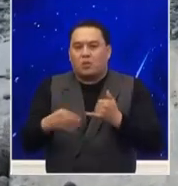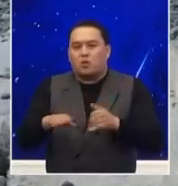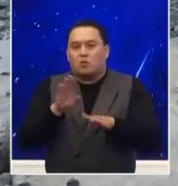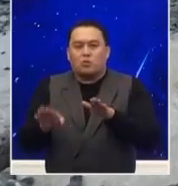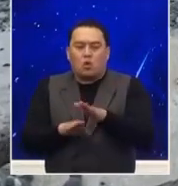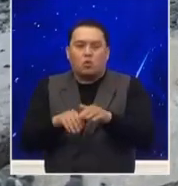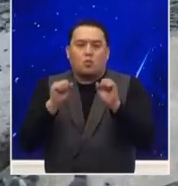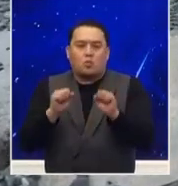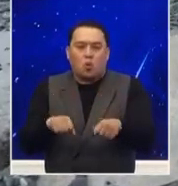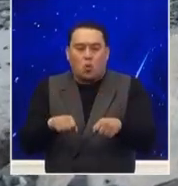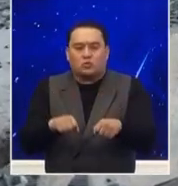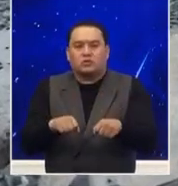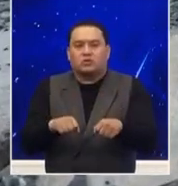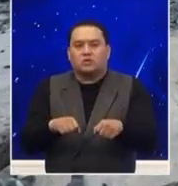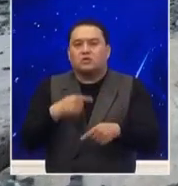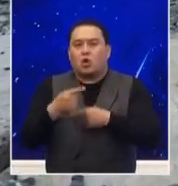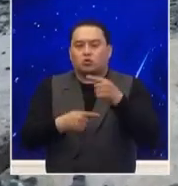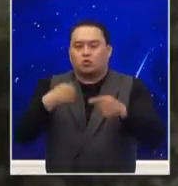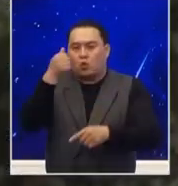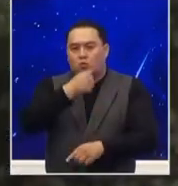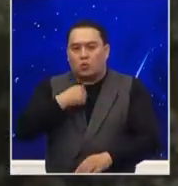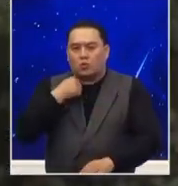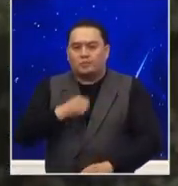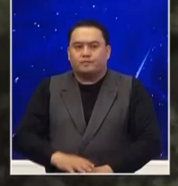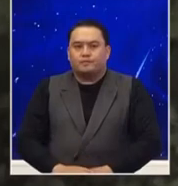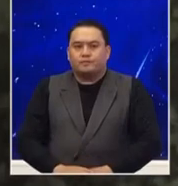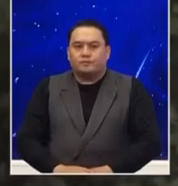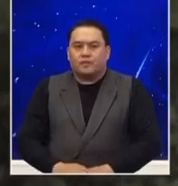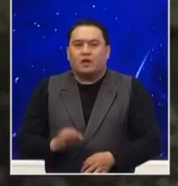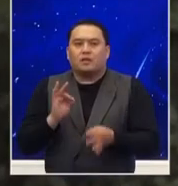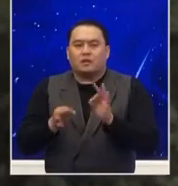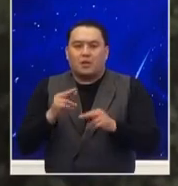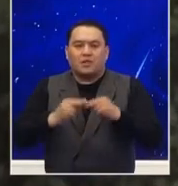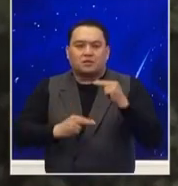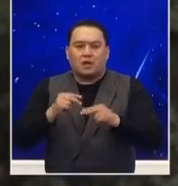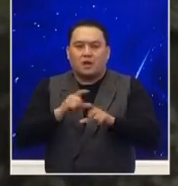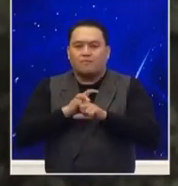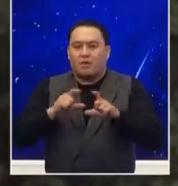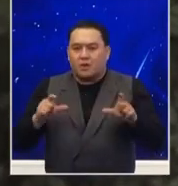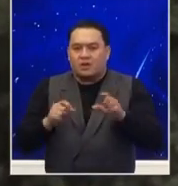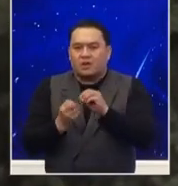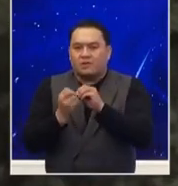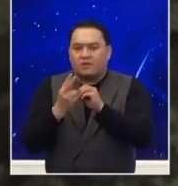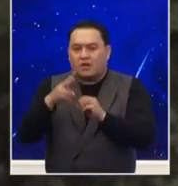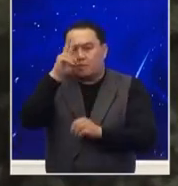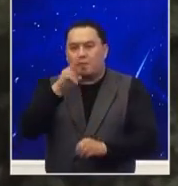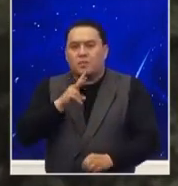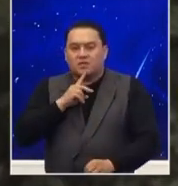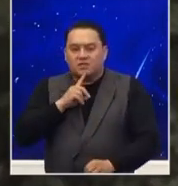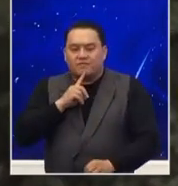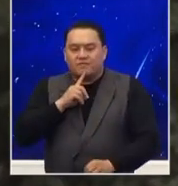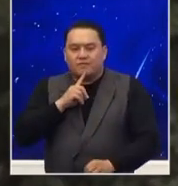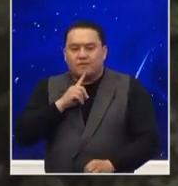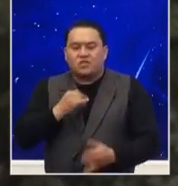ногами можно будет избежать уже к следующему году. Общий нормативный срок строительства данного объекта является 12 месяцев.